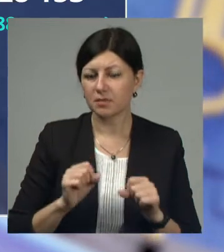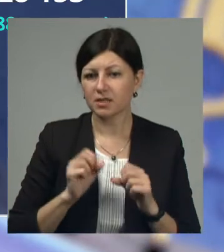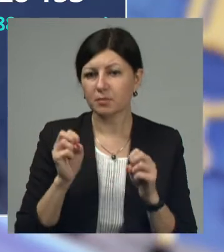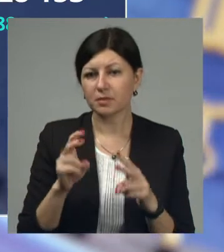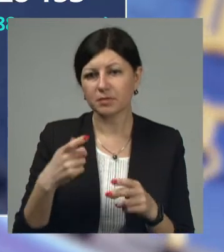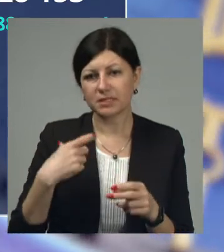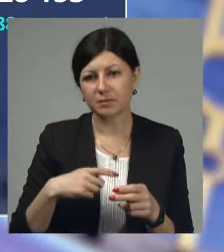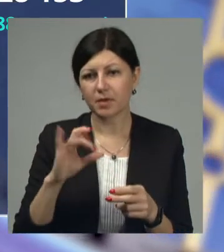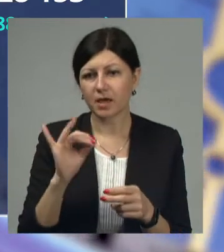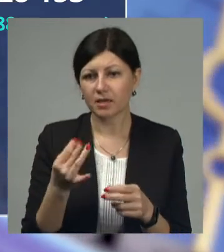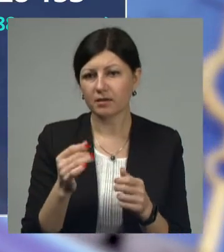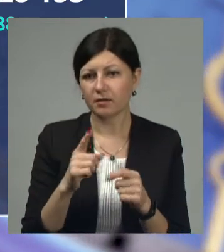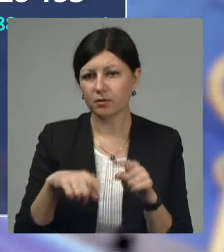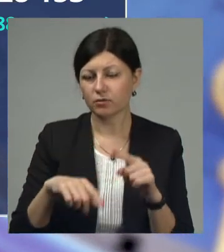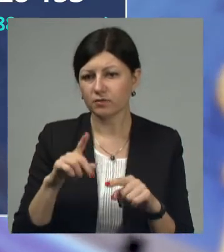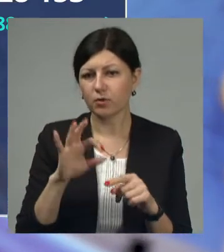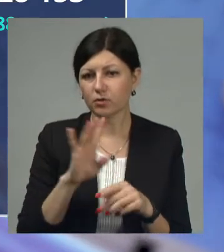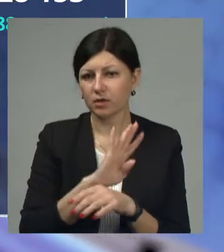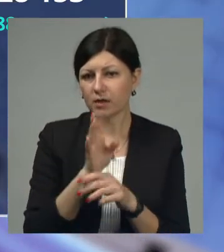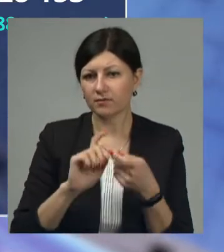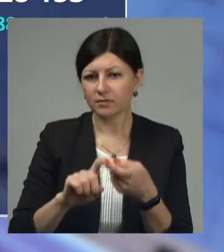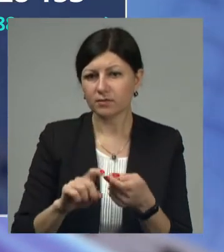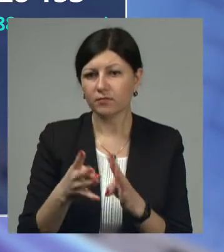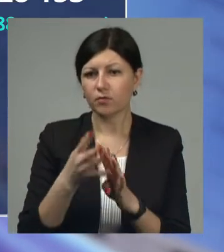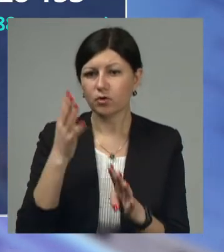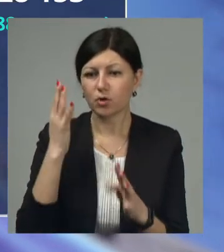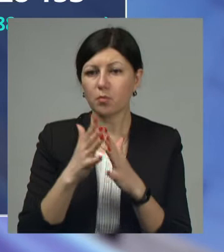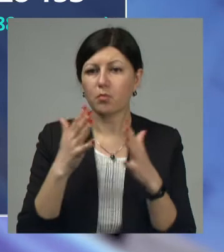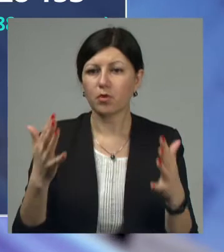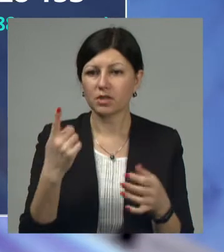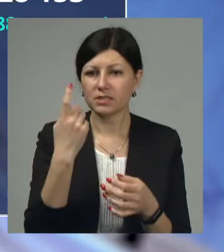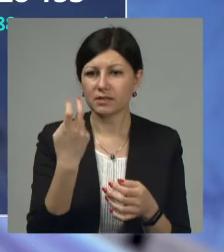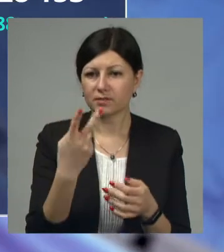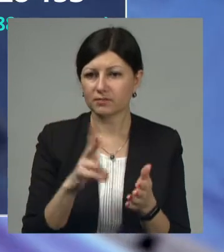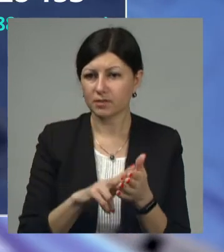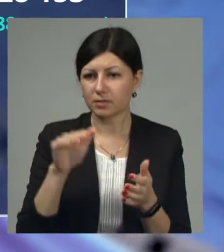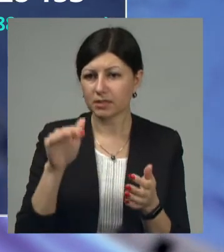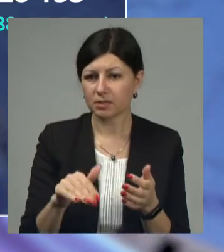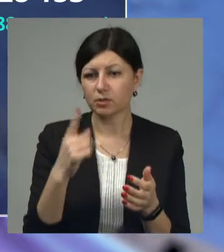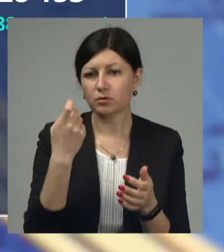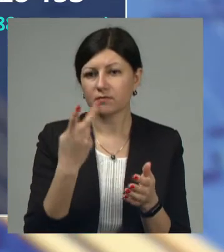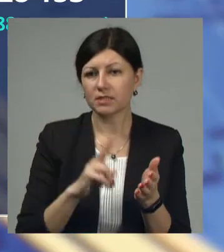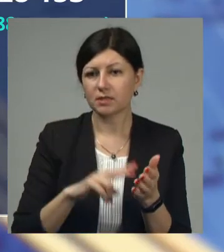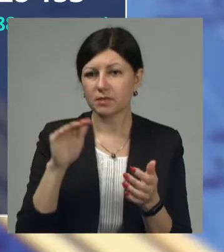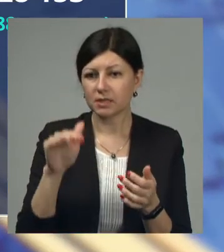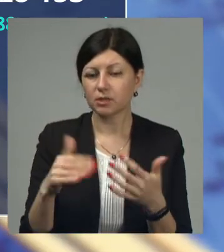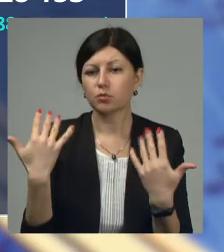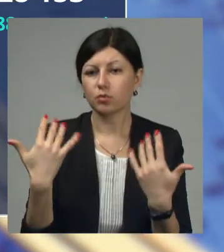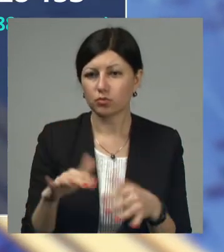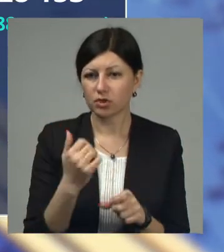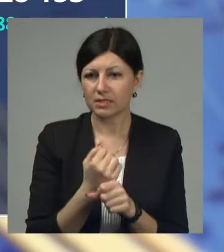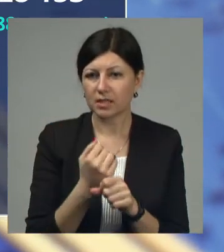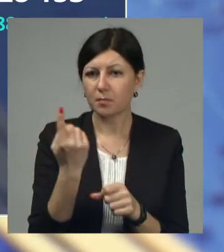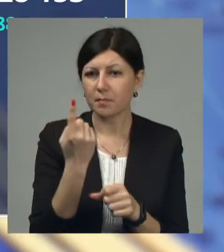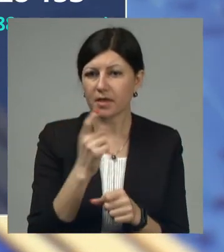от к ведь 19 в очереди на вакцинацию более ста двадцати восьми тысяч сто двадцать семь тысяч человек уже сделали первую